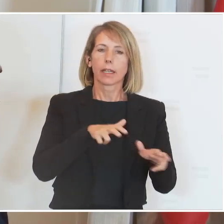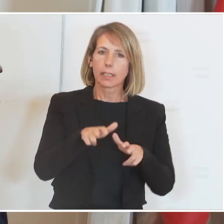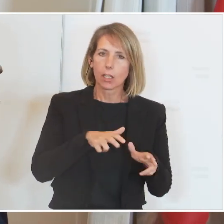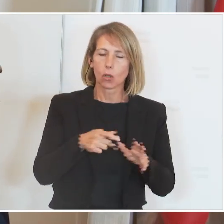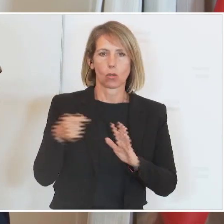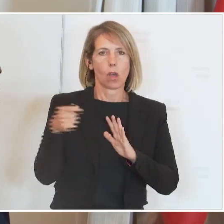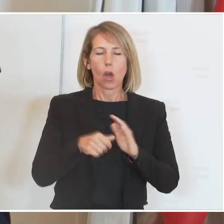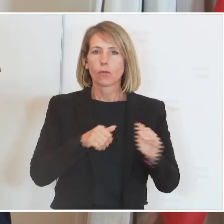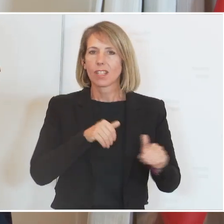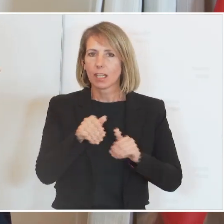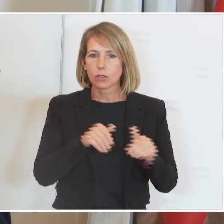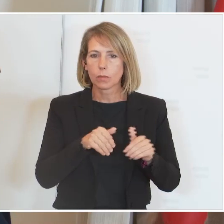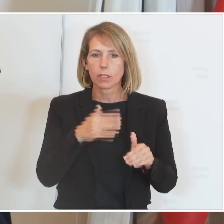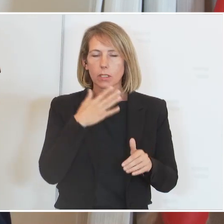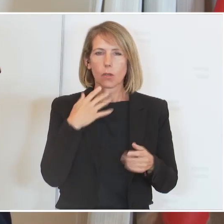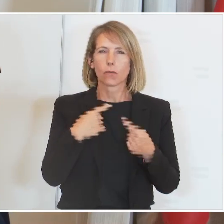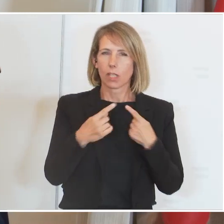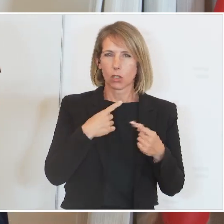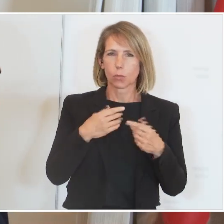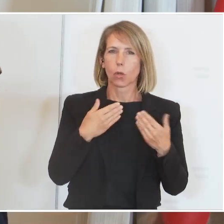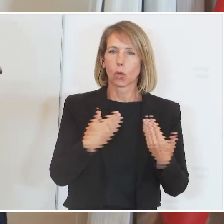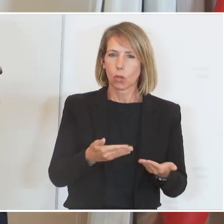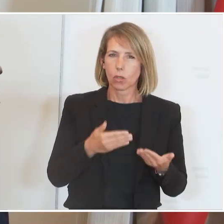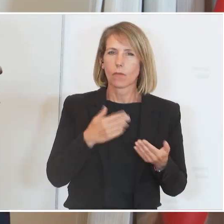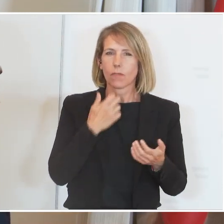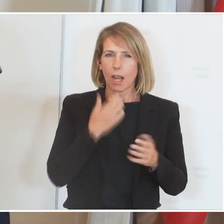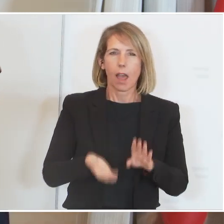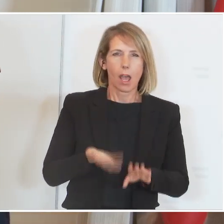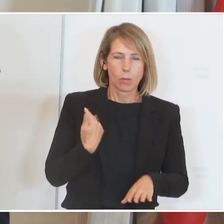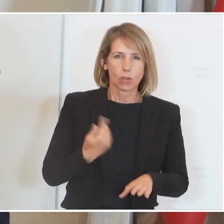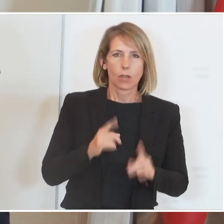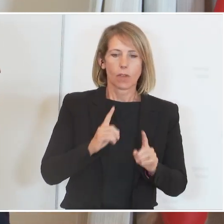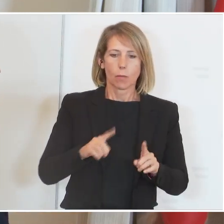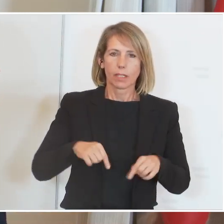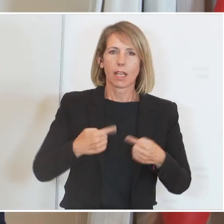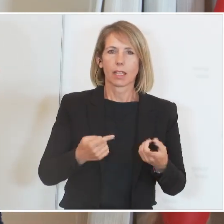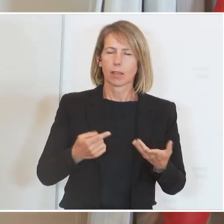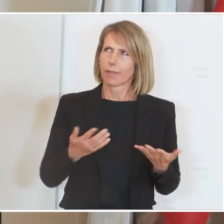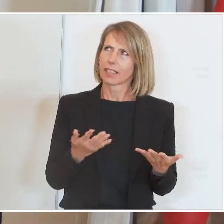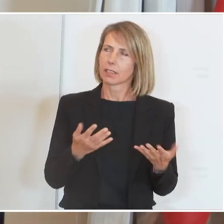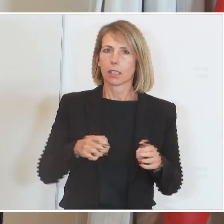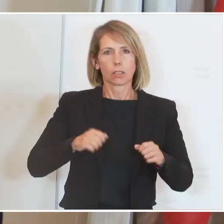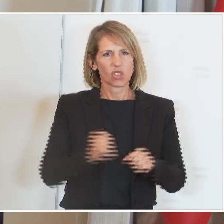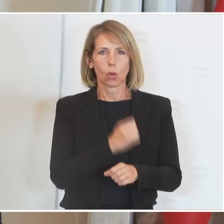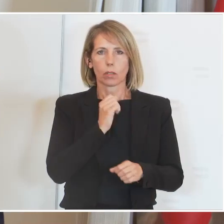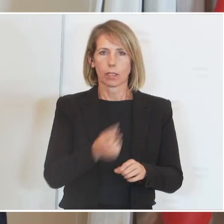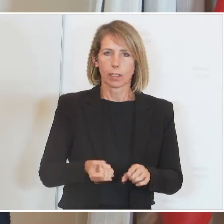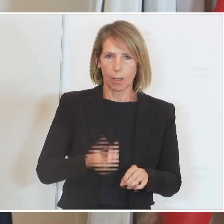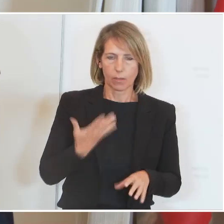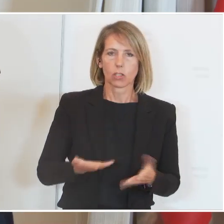Finanzminister zwar viel darüber gesprochen haben, sie abzuschaffen, aber dann es doch nicht getan haben, weil es auch immer